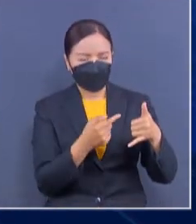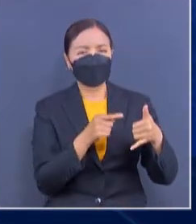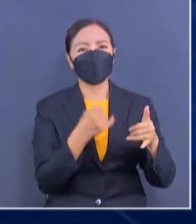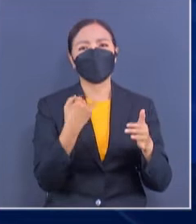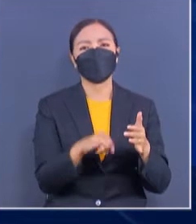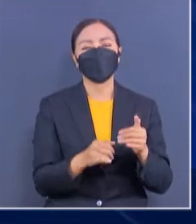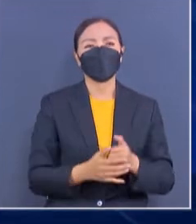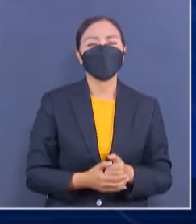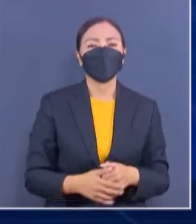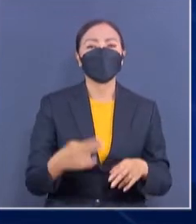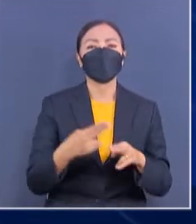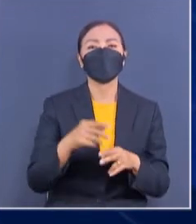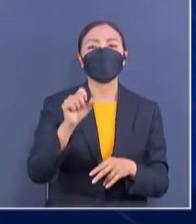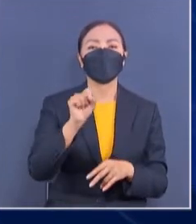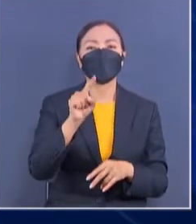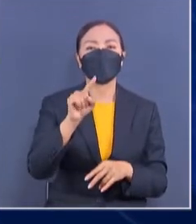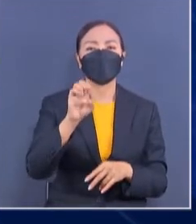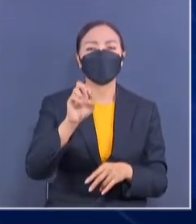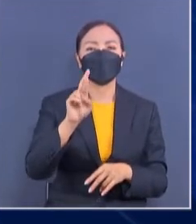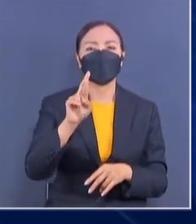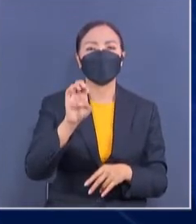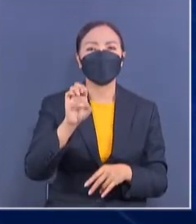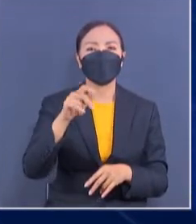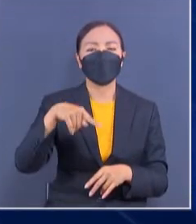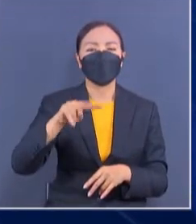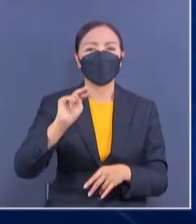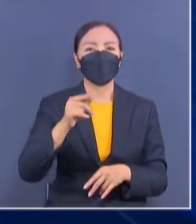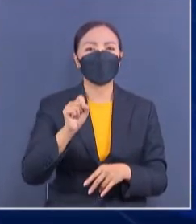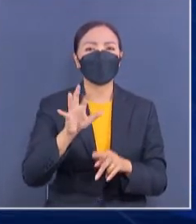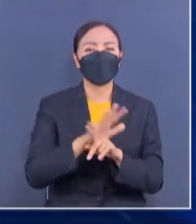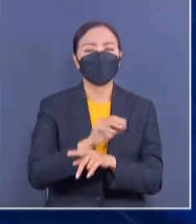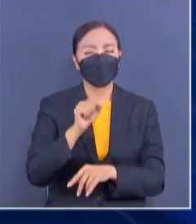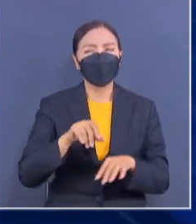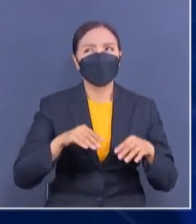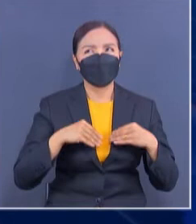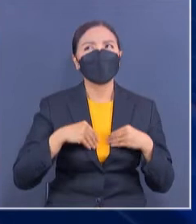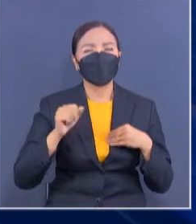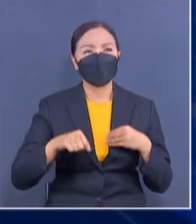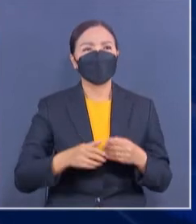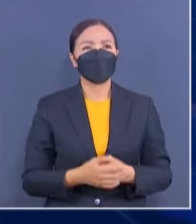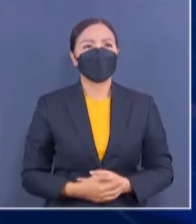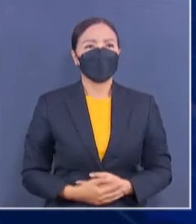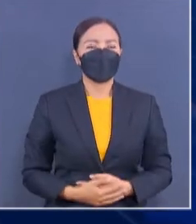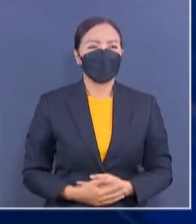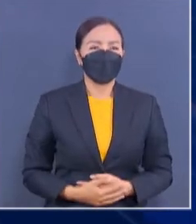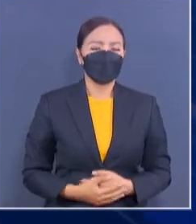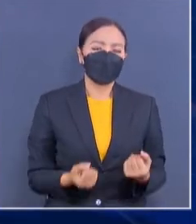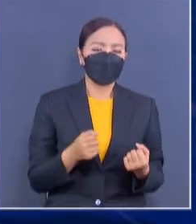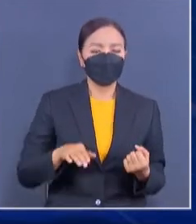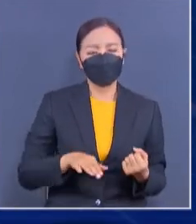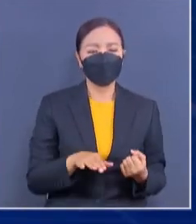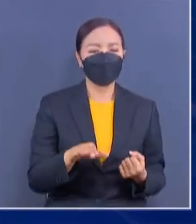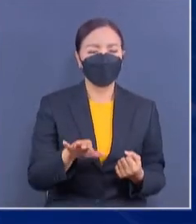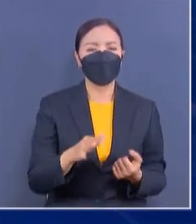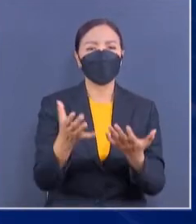นะครับนายสิริพงษ์ใบพร้าวยอมรับบอกว่าเป็นคนขับรถคันดังกล่าวจริงครับออกจากหางดงมุ่งหน้าไปรับของที่อำเ